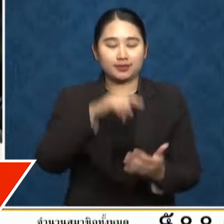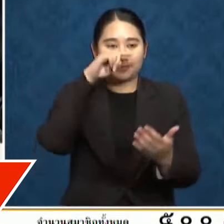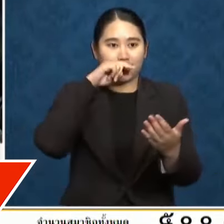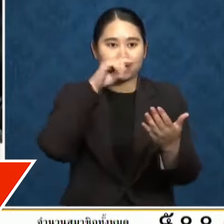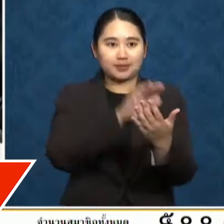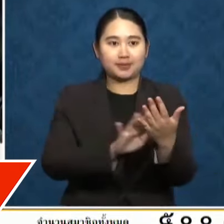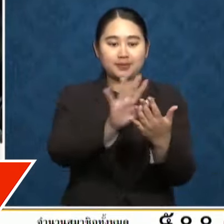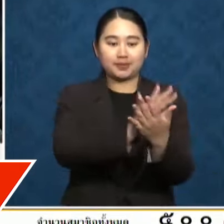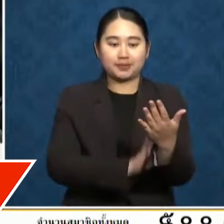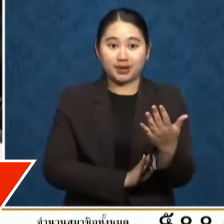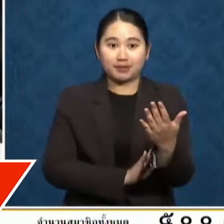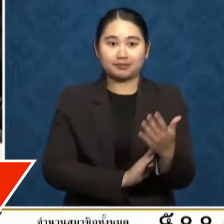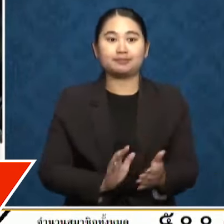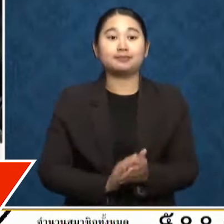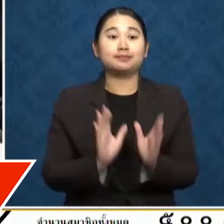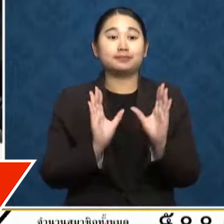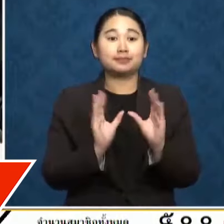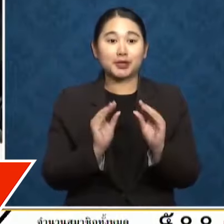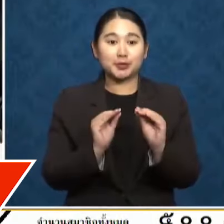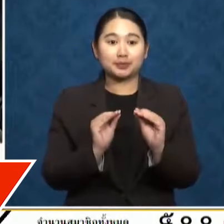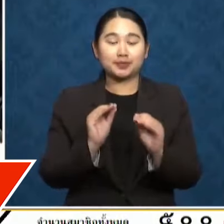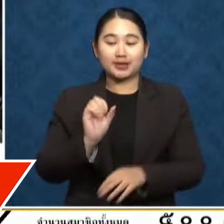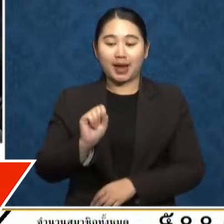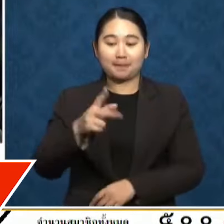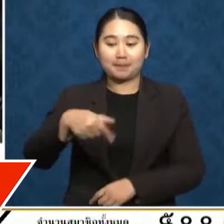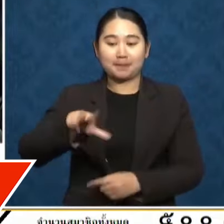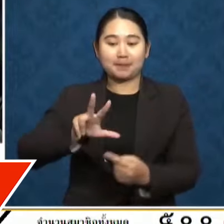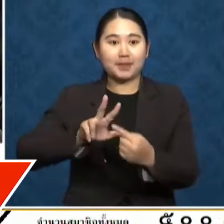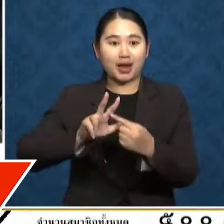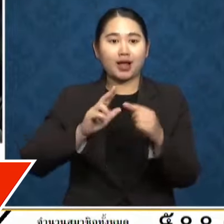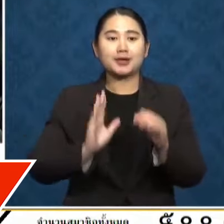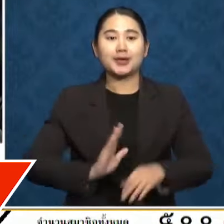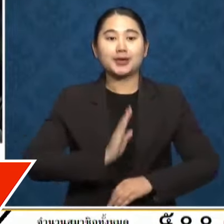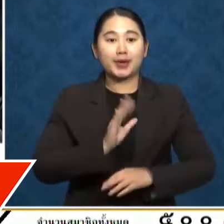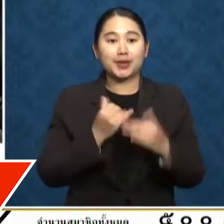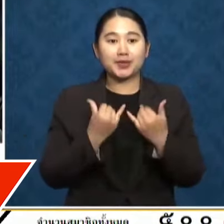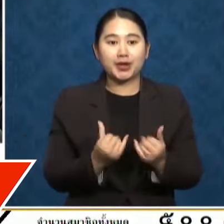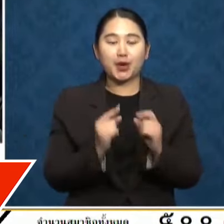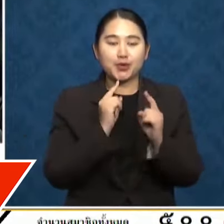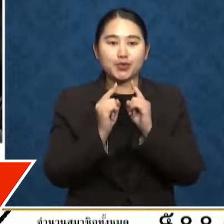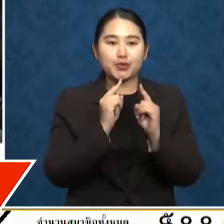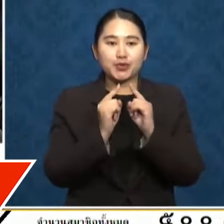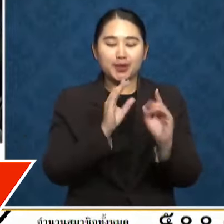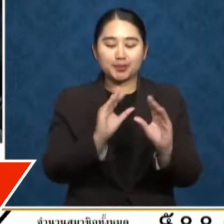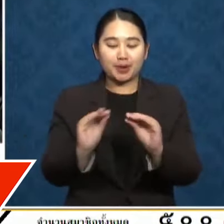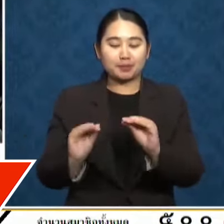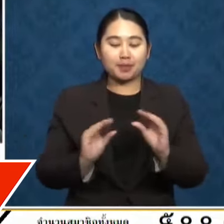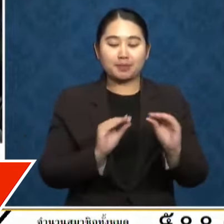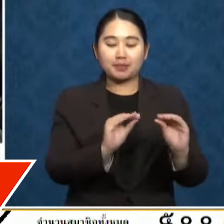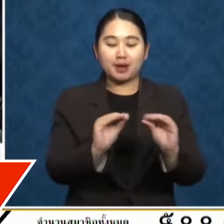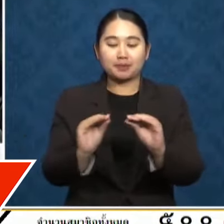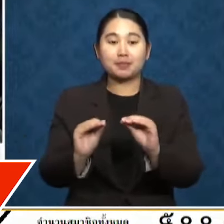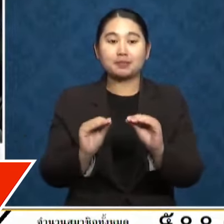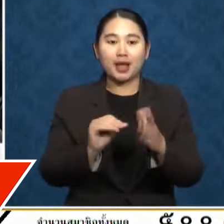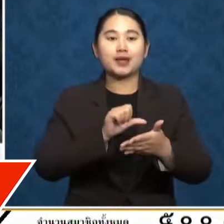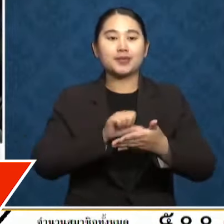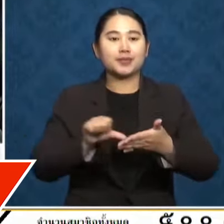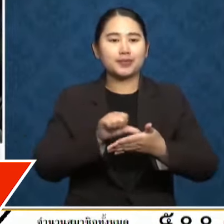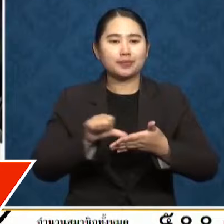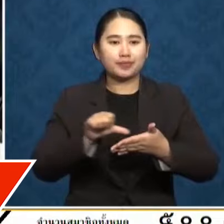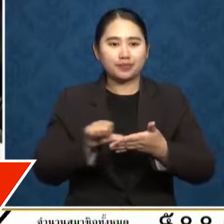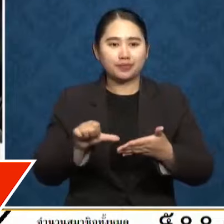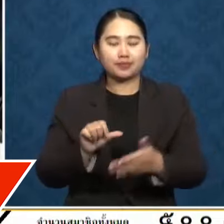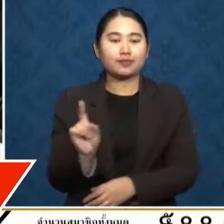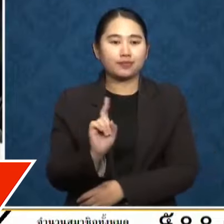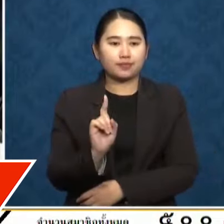ศนี้และสภาอันทรงเกียดแ่งนี้มาร่วมกนถกเทียงปรับแกล้สิงใด